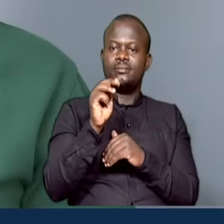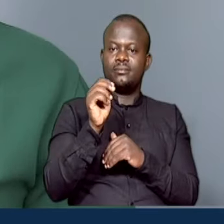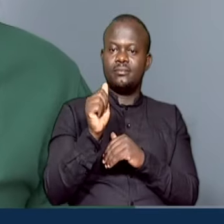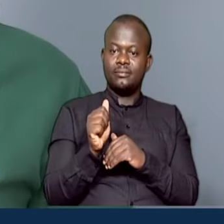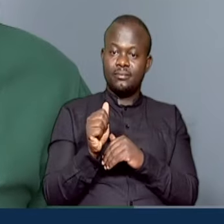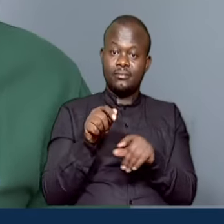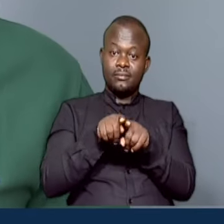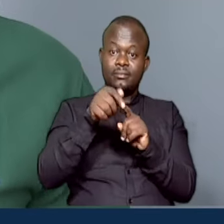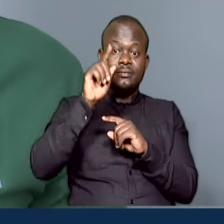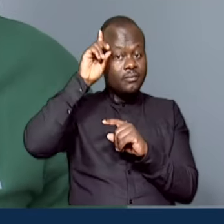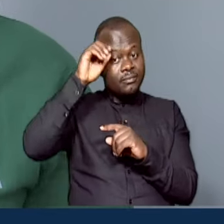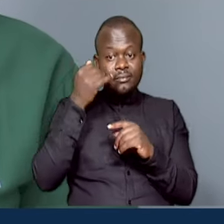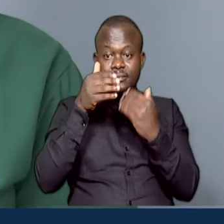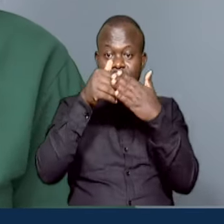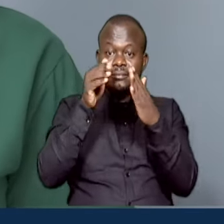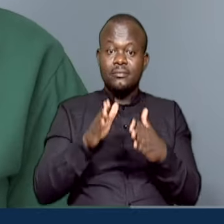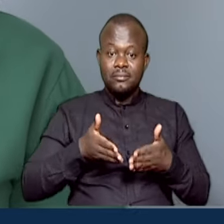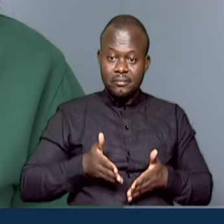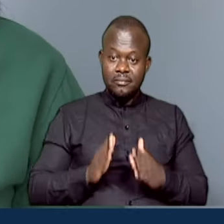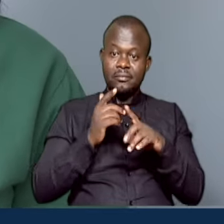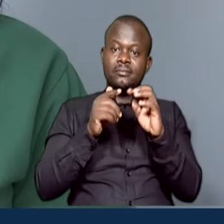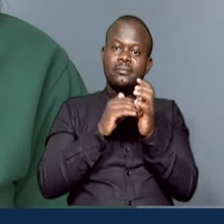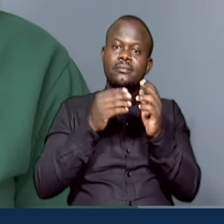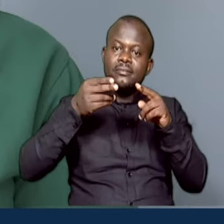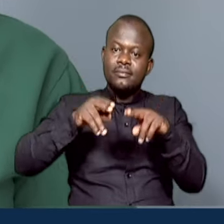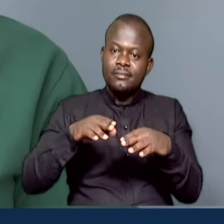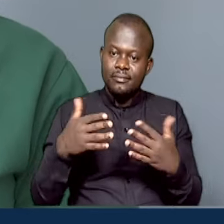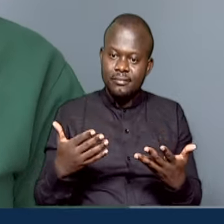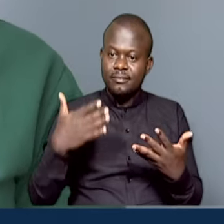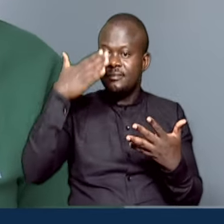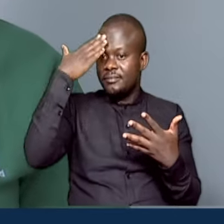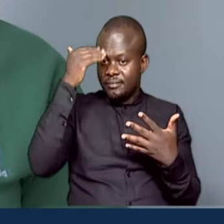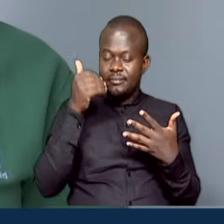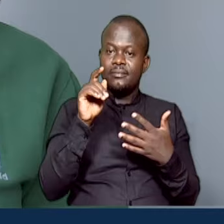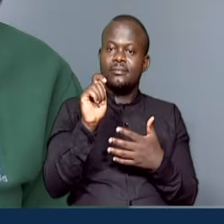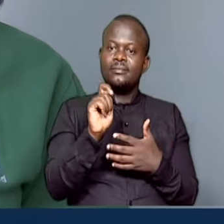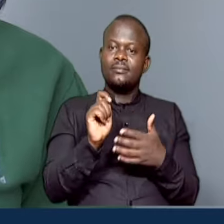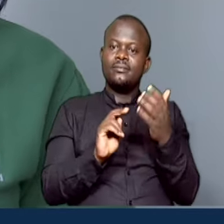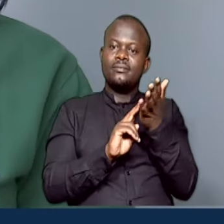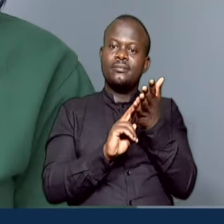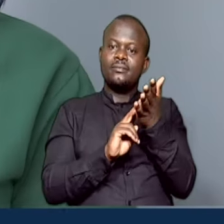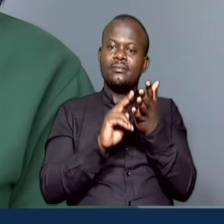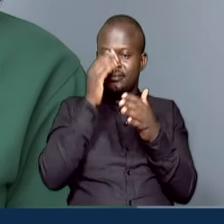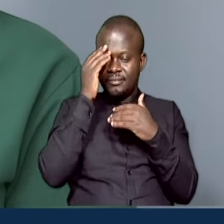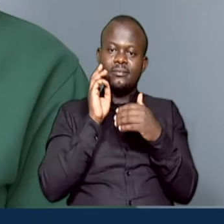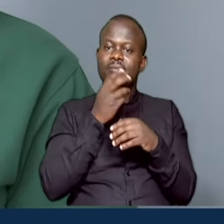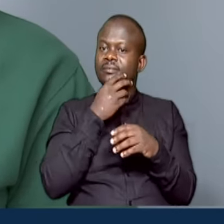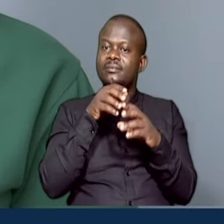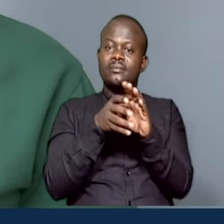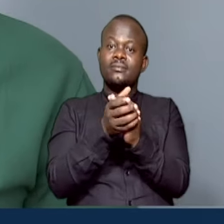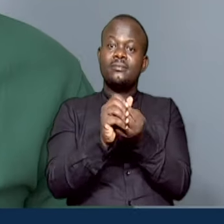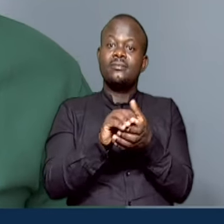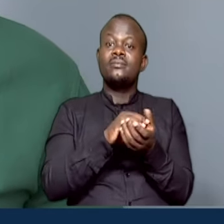Nawe wabitekereza umuntu aramutse yabyaye kandi bibaho kubera yuko tuwareta arimo gukoresha kubera ko amazi arimo gukaraba